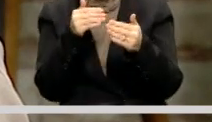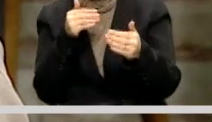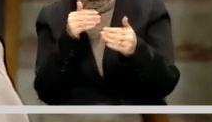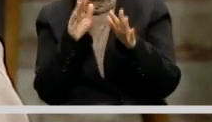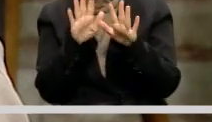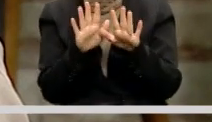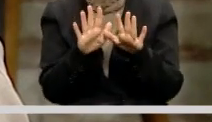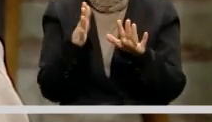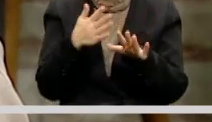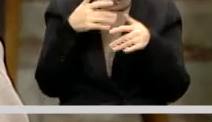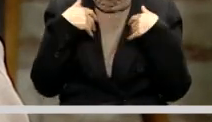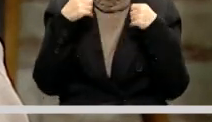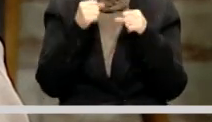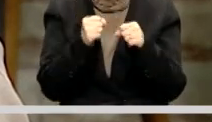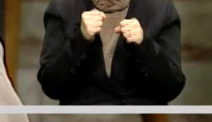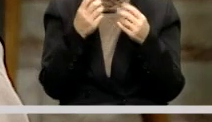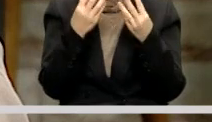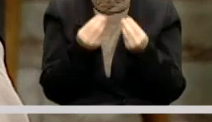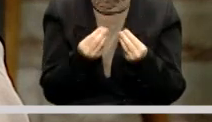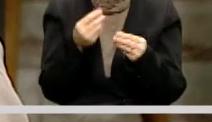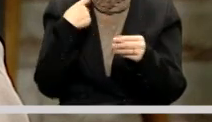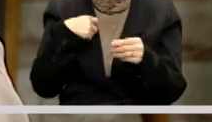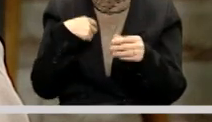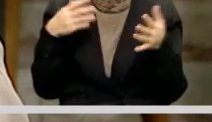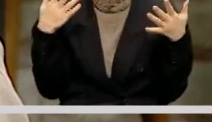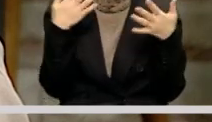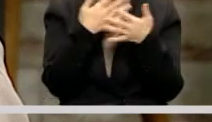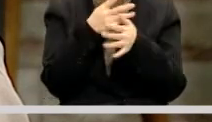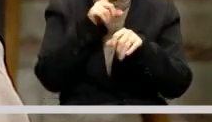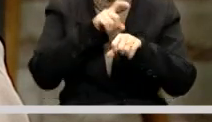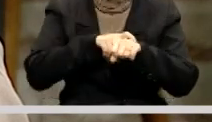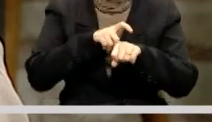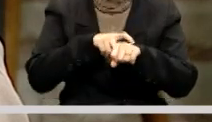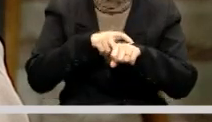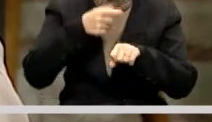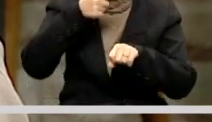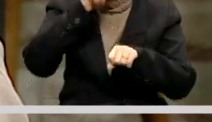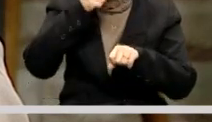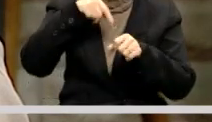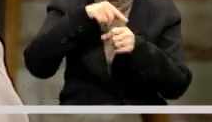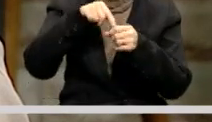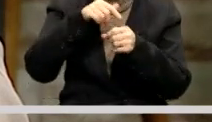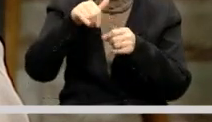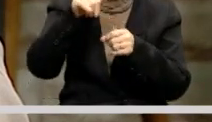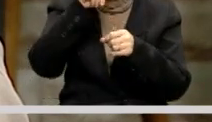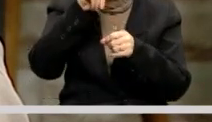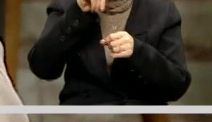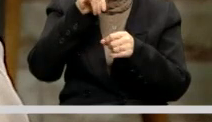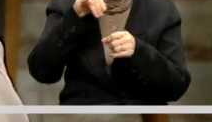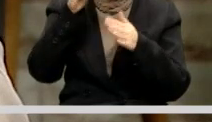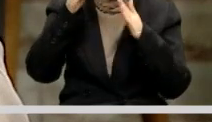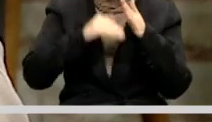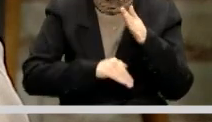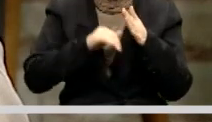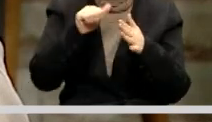en sağlıklı yol olacaktır. Özellikle akşam saatlerinde kahve, çay tüketimi, alkol tüketimini azaltmak önemli